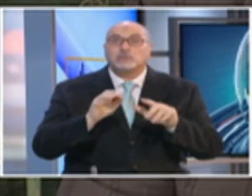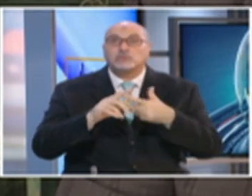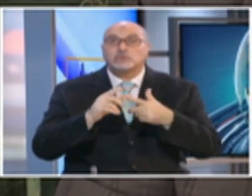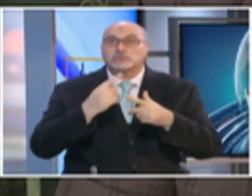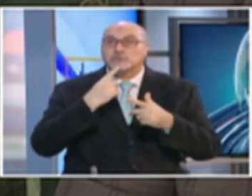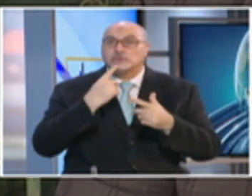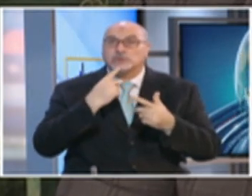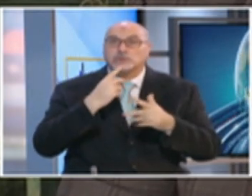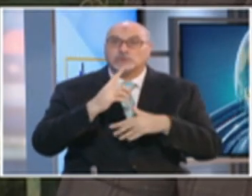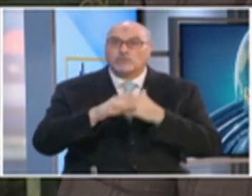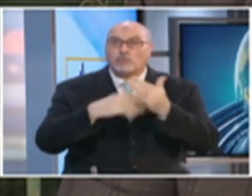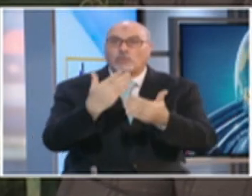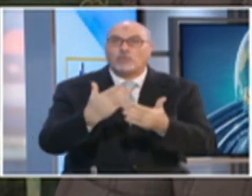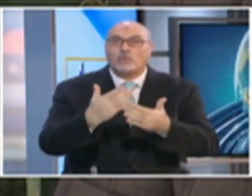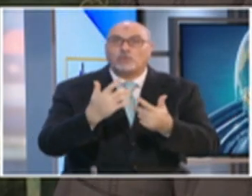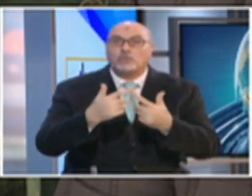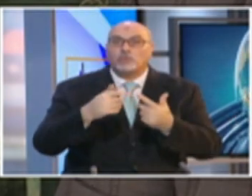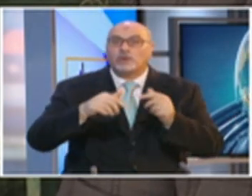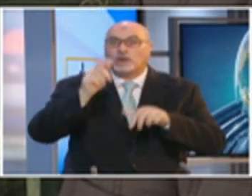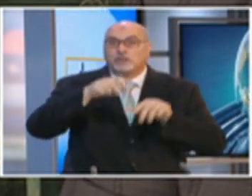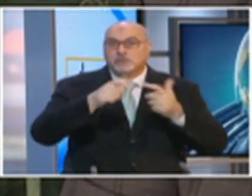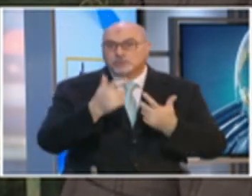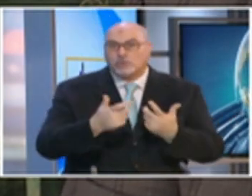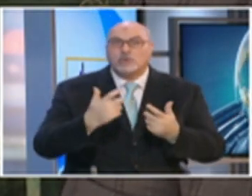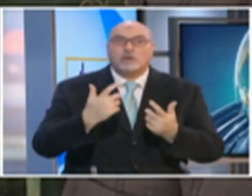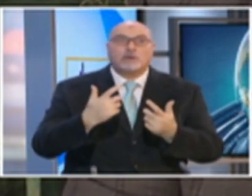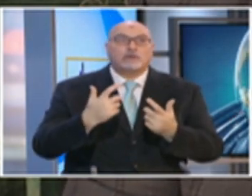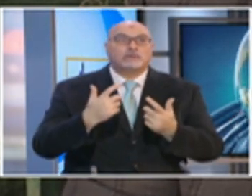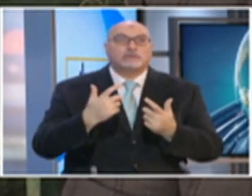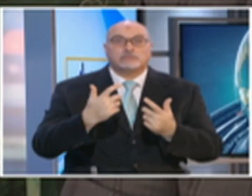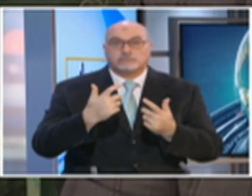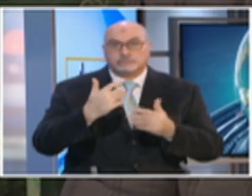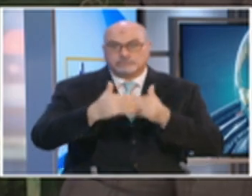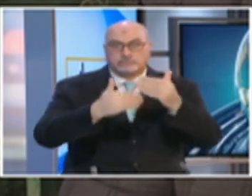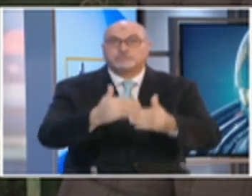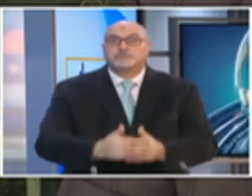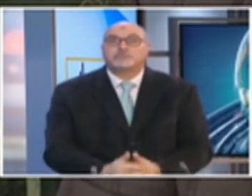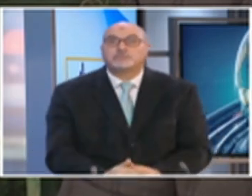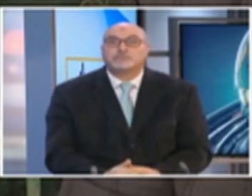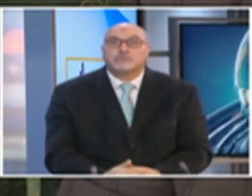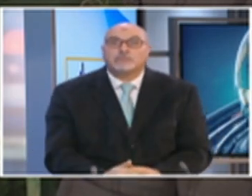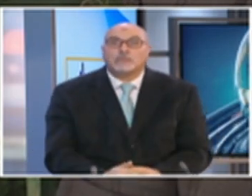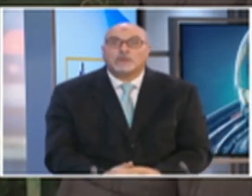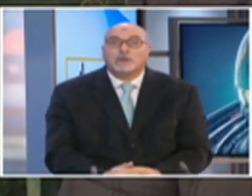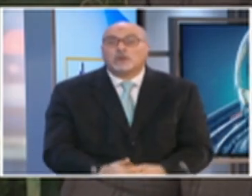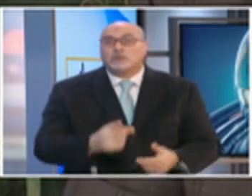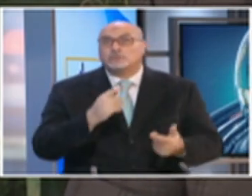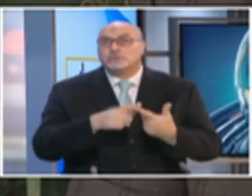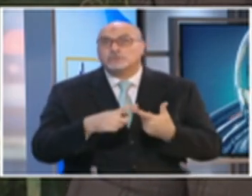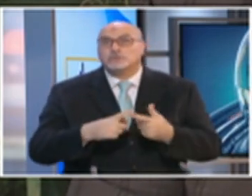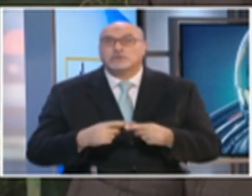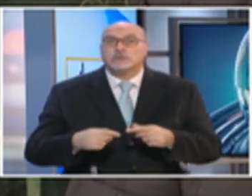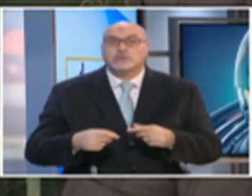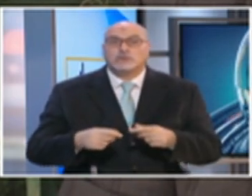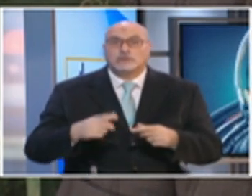بالنسبة للمستهلك في المراحل القادمة، وطبعا نوشا ويمكن كذلك